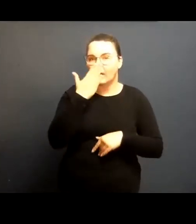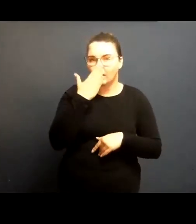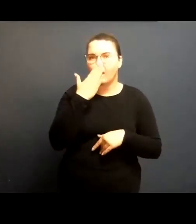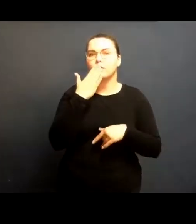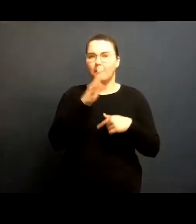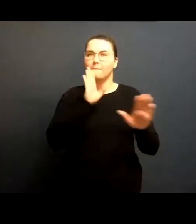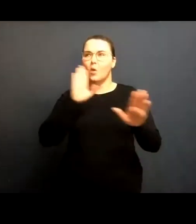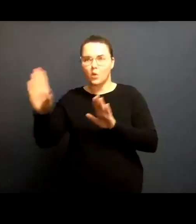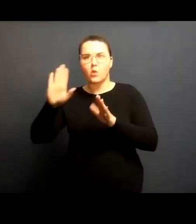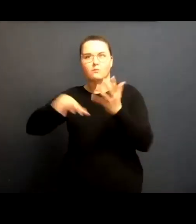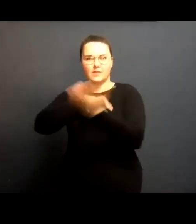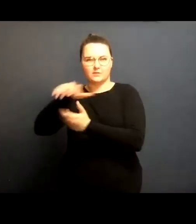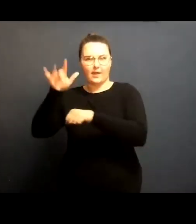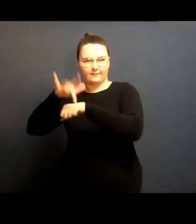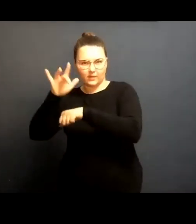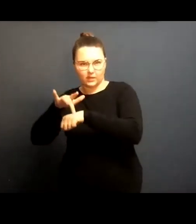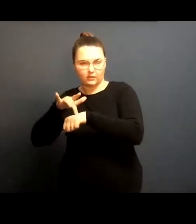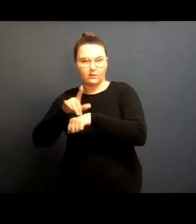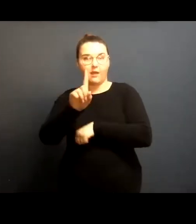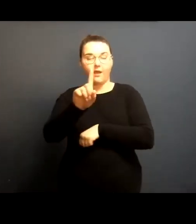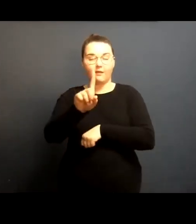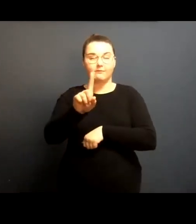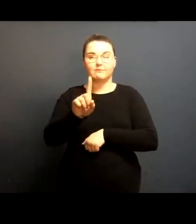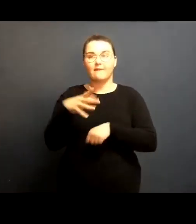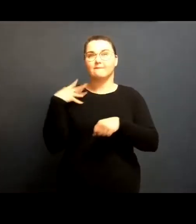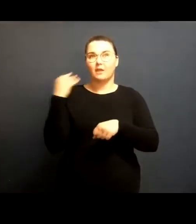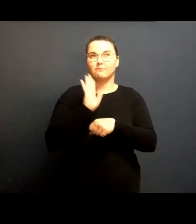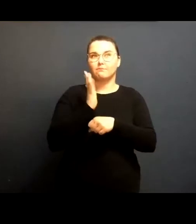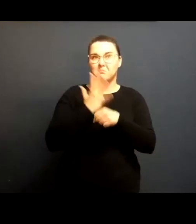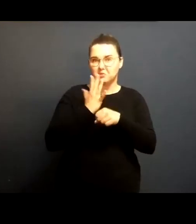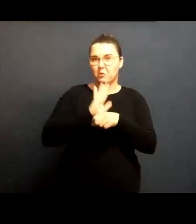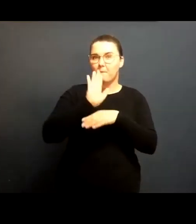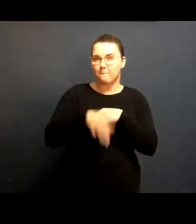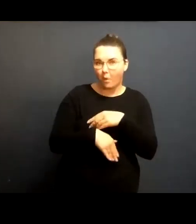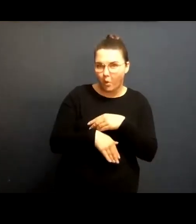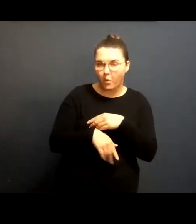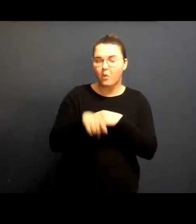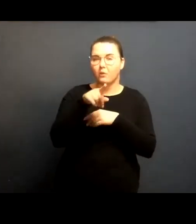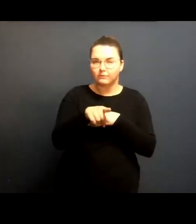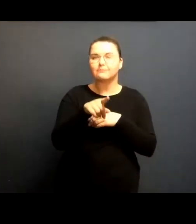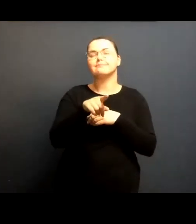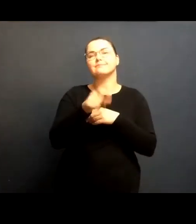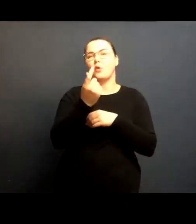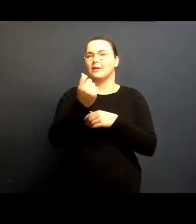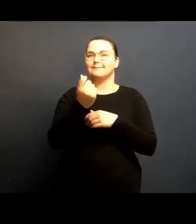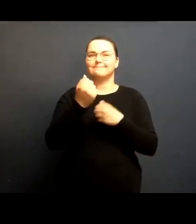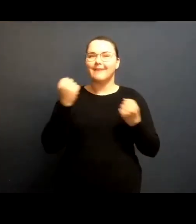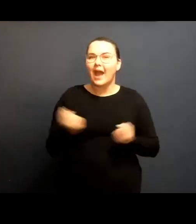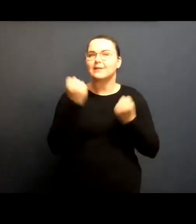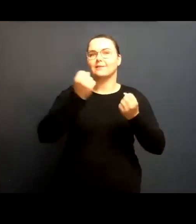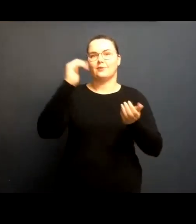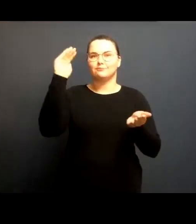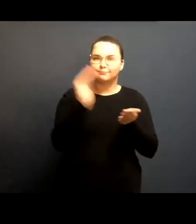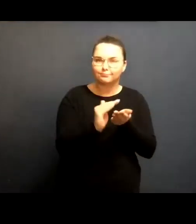po 50 roku życia spada. Już po 50. Znowu mężczyźni częściej niż kobiety wskazują na regularną